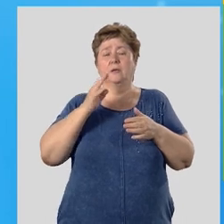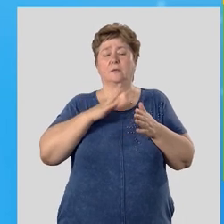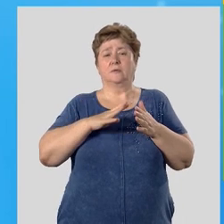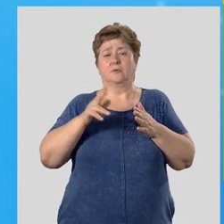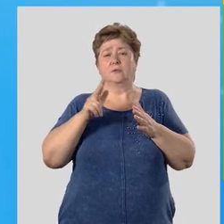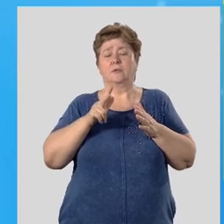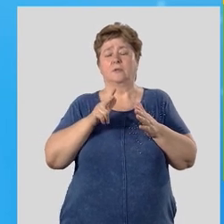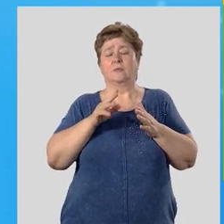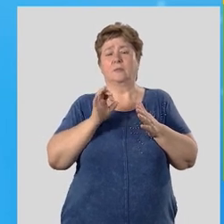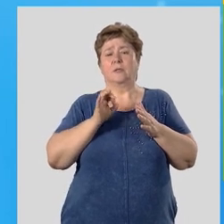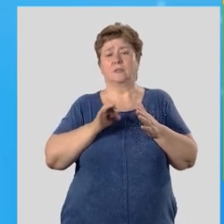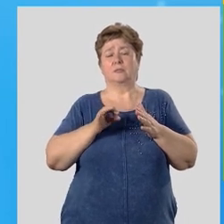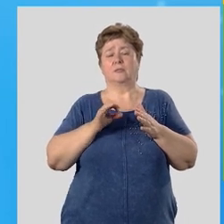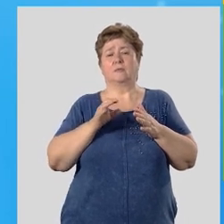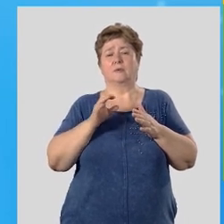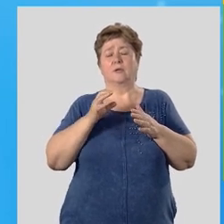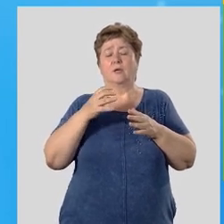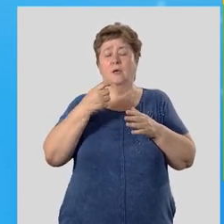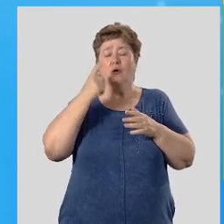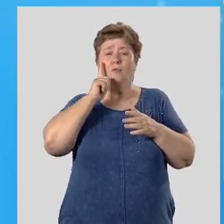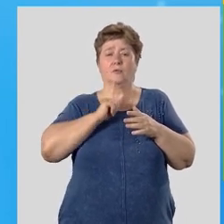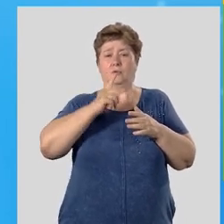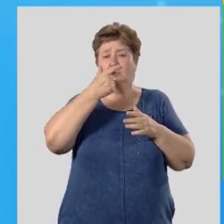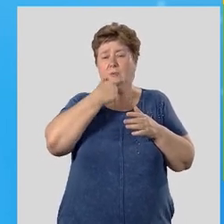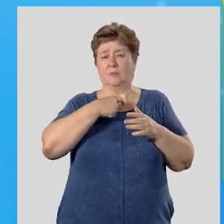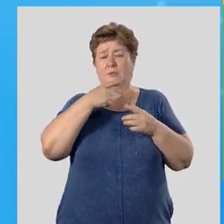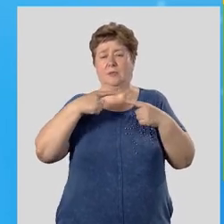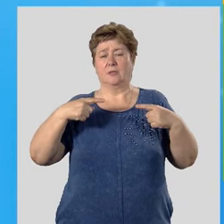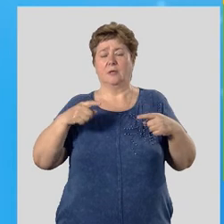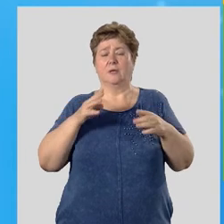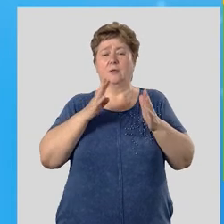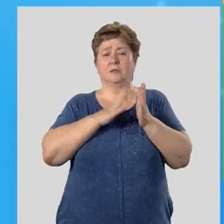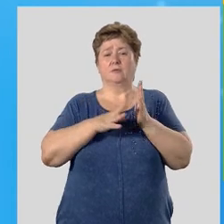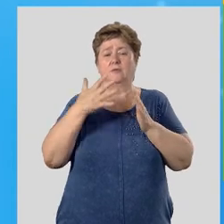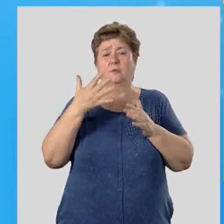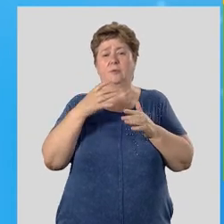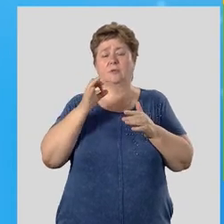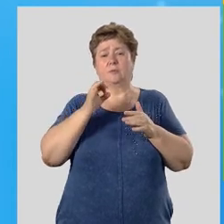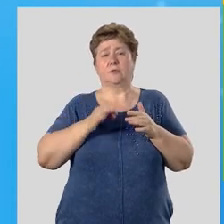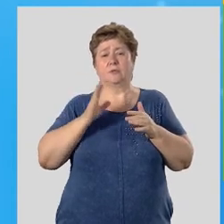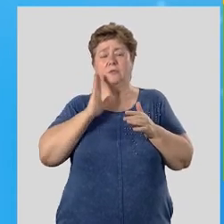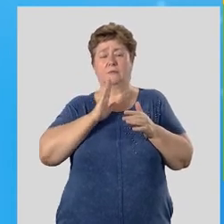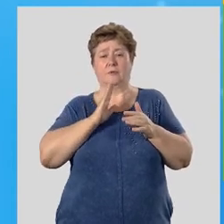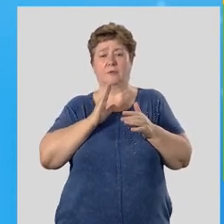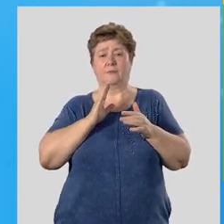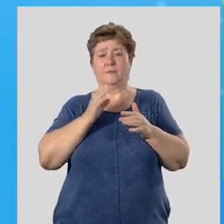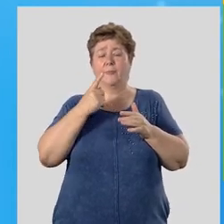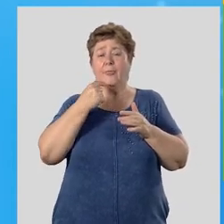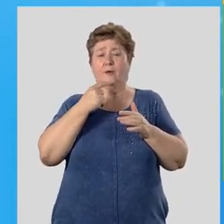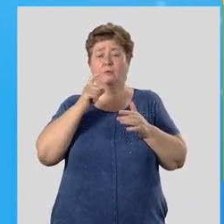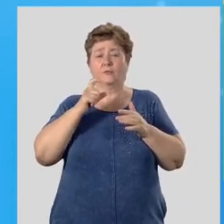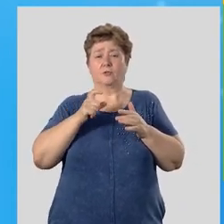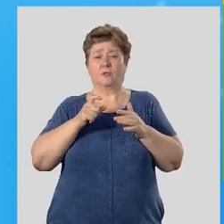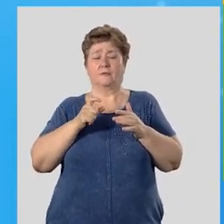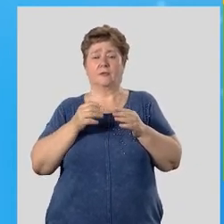80%. Сочные плоды фруктов содержат до 95% воды, а в крови